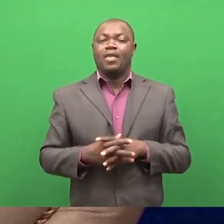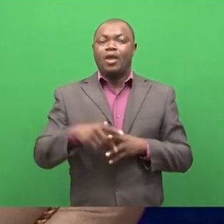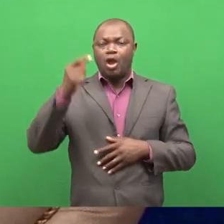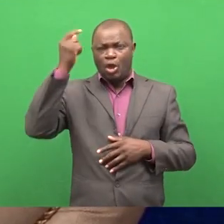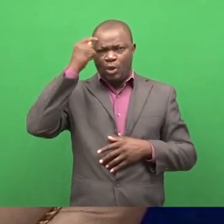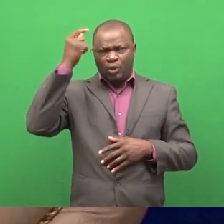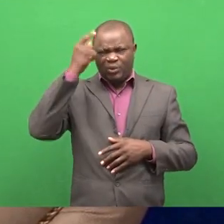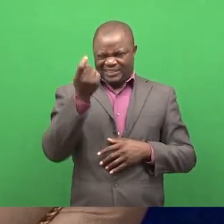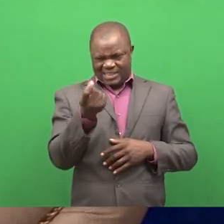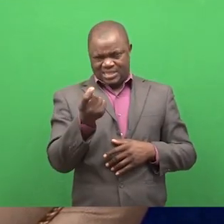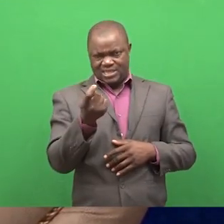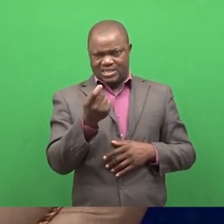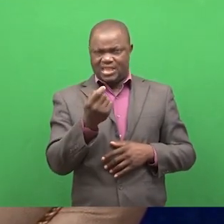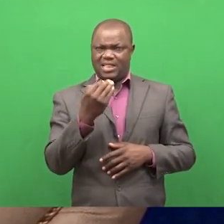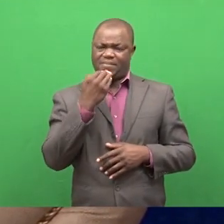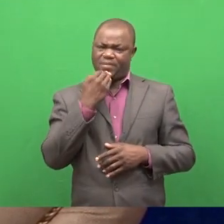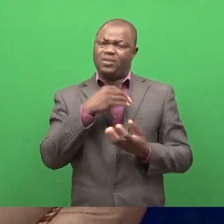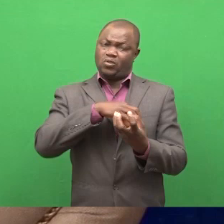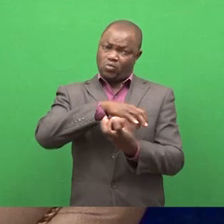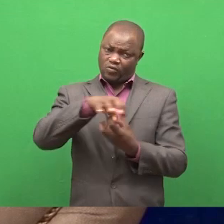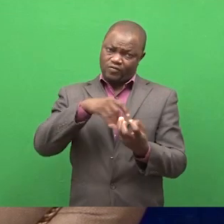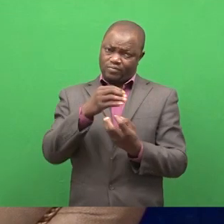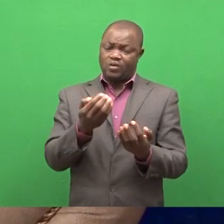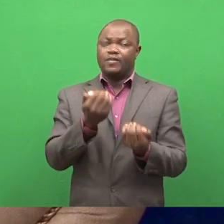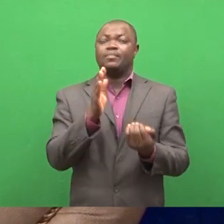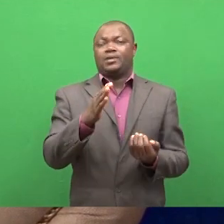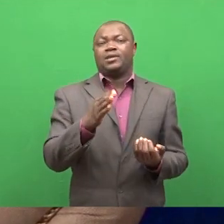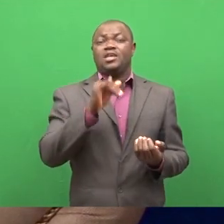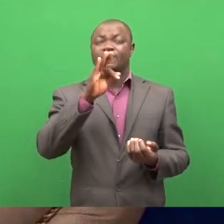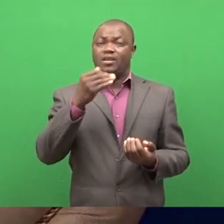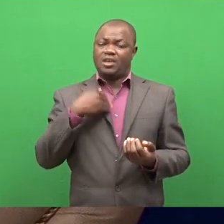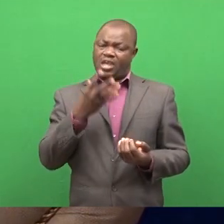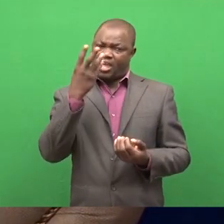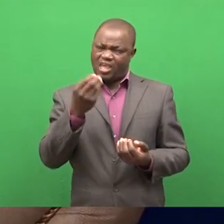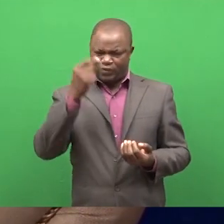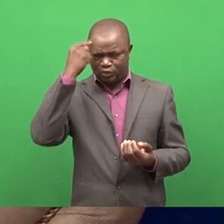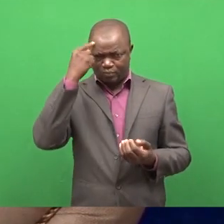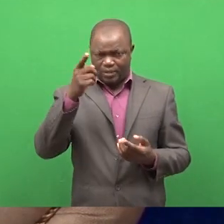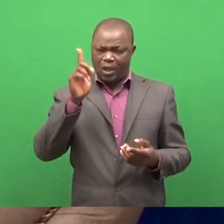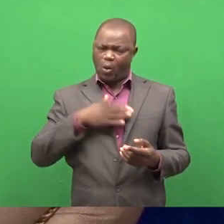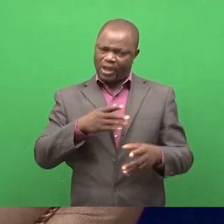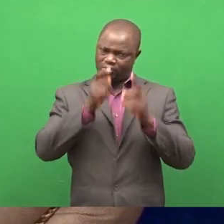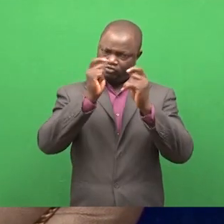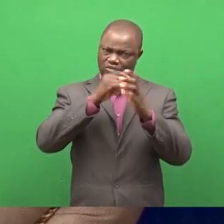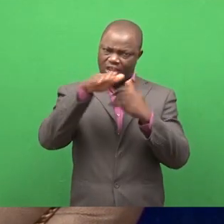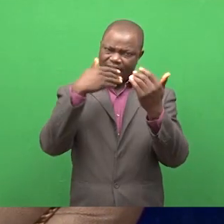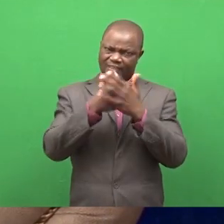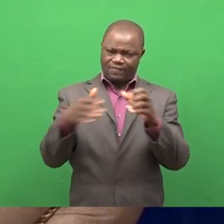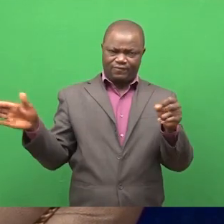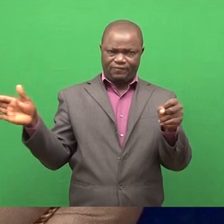Ruzivo rushoma runokanganisa. Kana tapa ruzivo ngatipei ruzivo rwakakwana